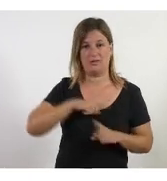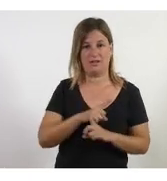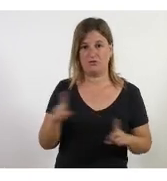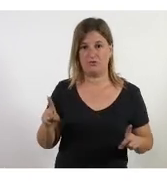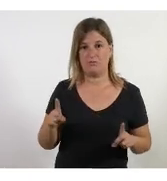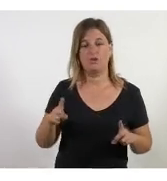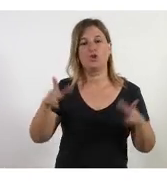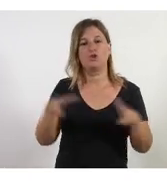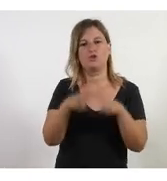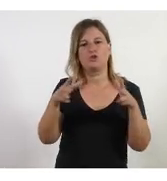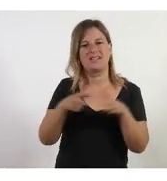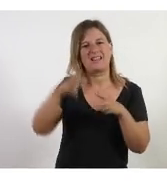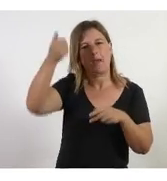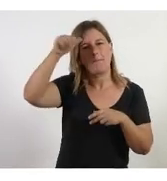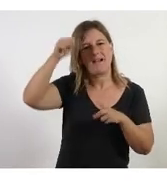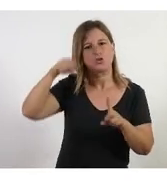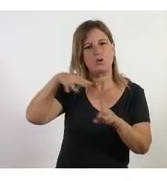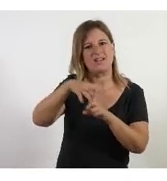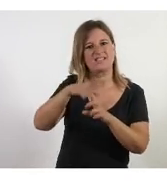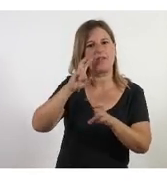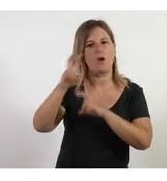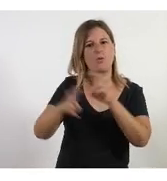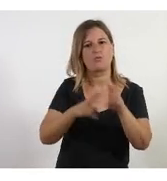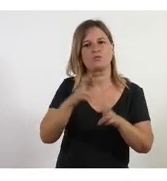fa és trobar solucions